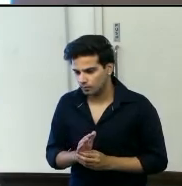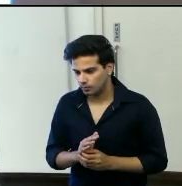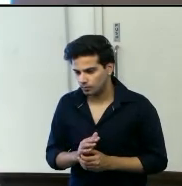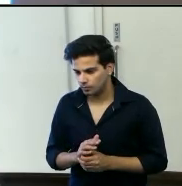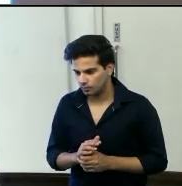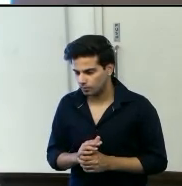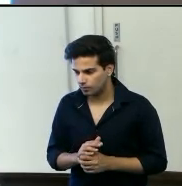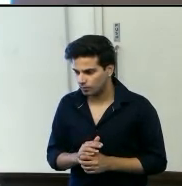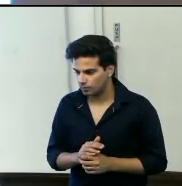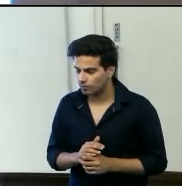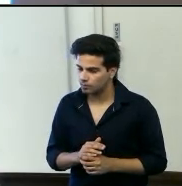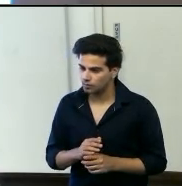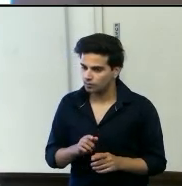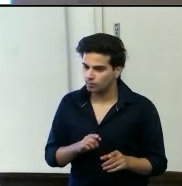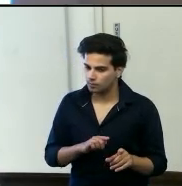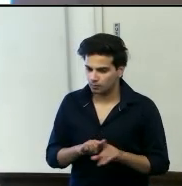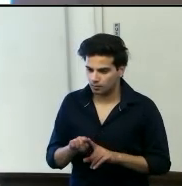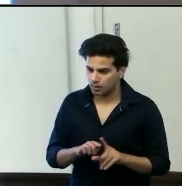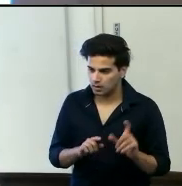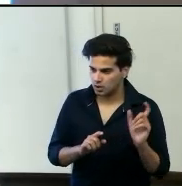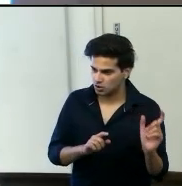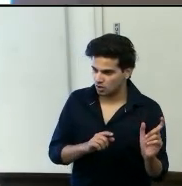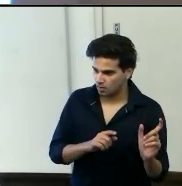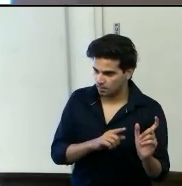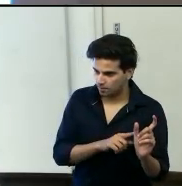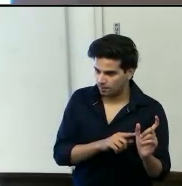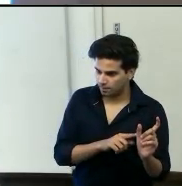ಹೊರಗಿನ ತುಂಬ ಶಬ್ದಗಳನ್ನ ತರದೆ ಎಷ್ಟೋ ಸಲ ಭಾಳ